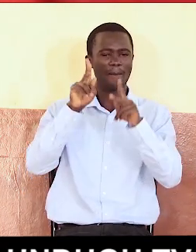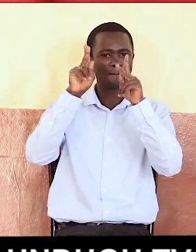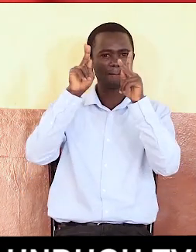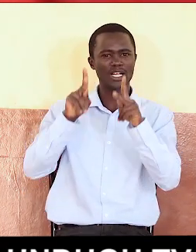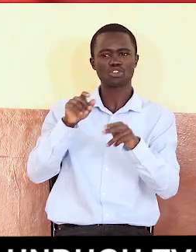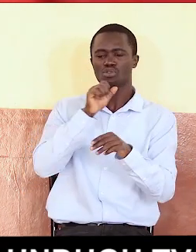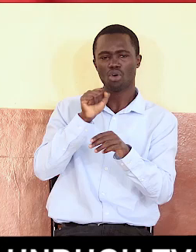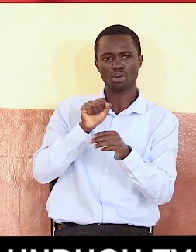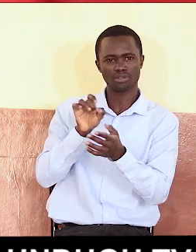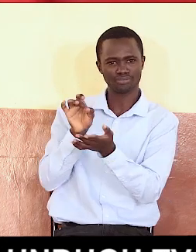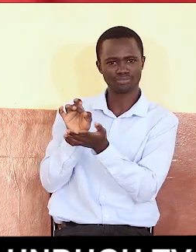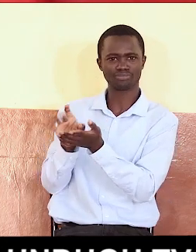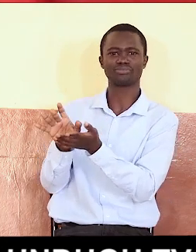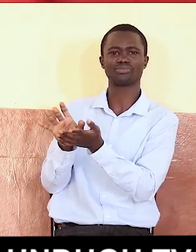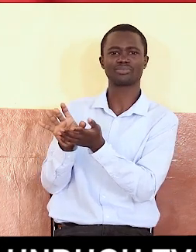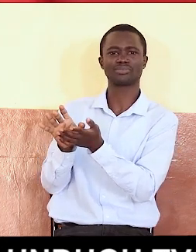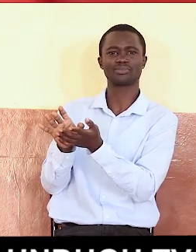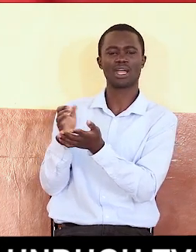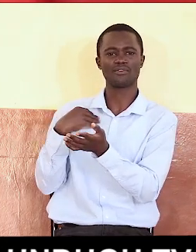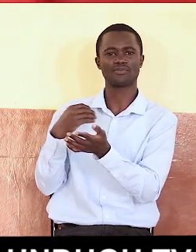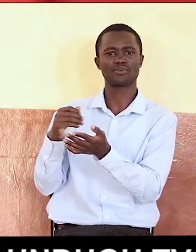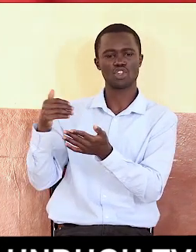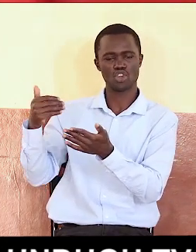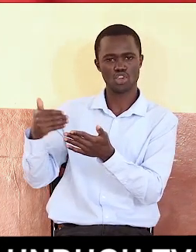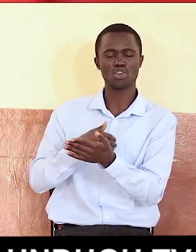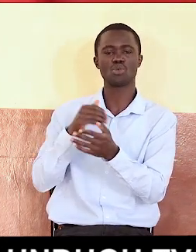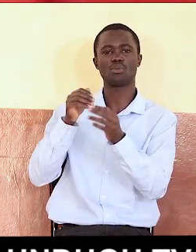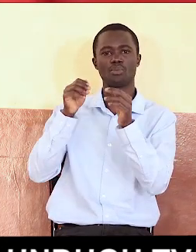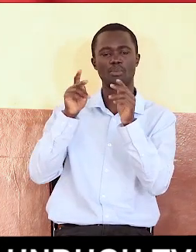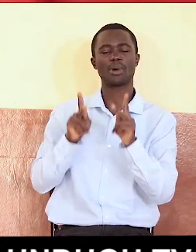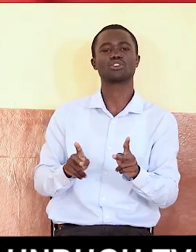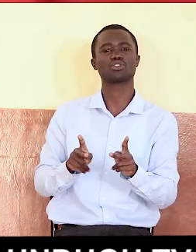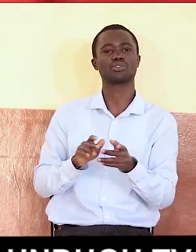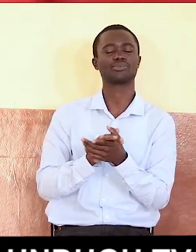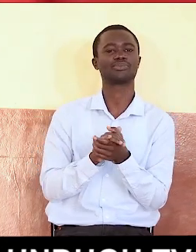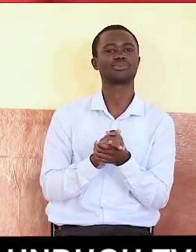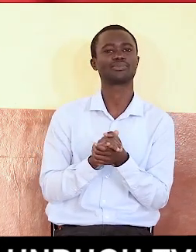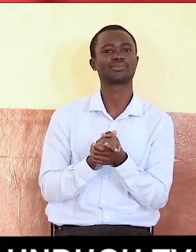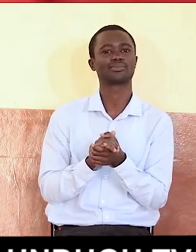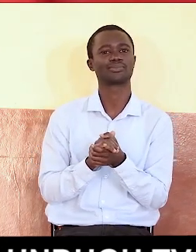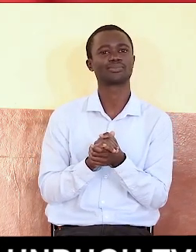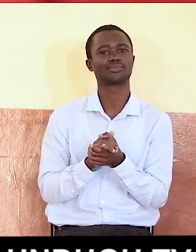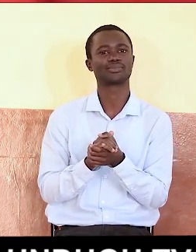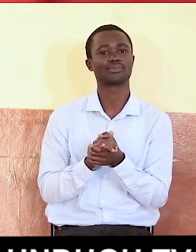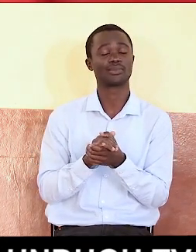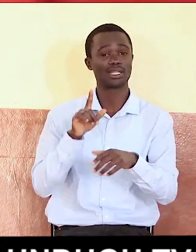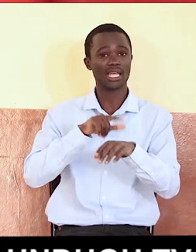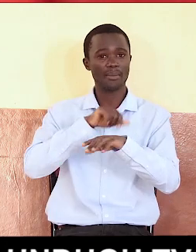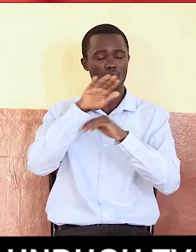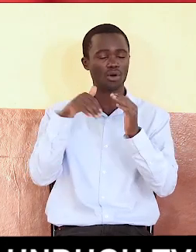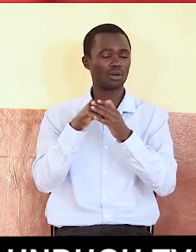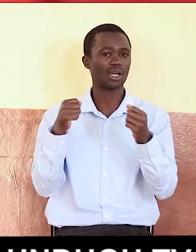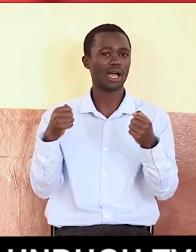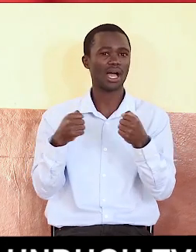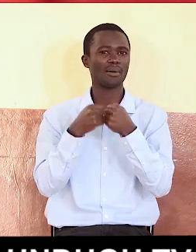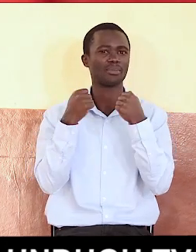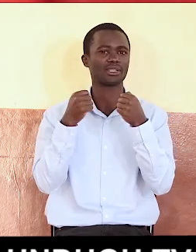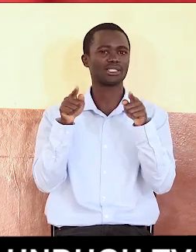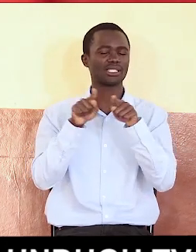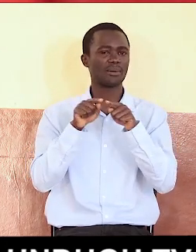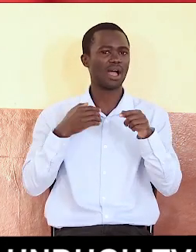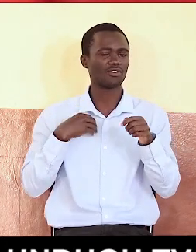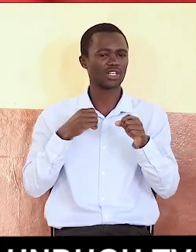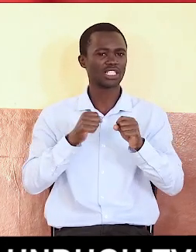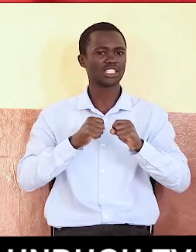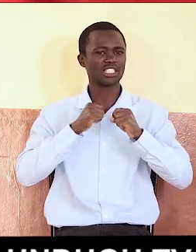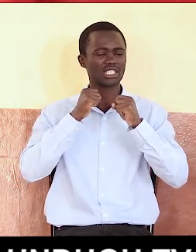na kuachia nafasi hutu mpya kutawala. Na hayo yakitendeka, na ukiwa na roho na